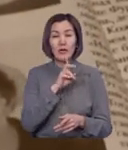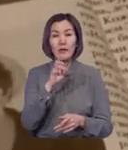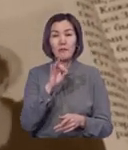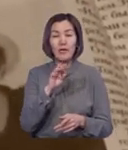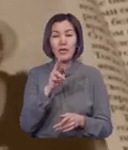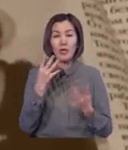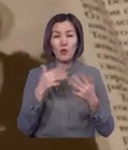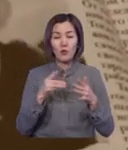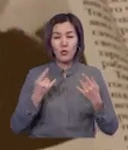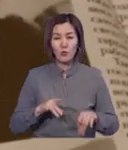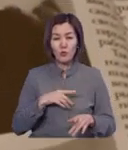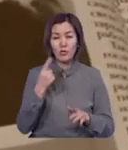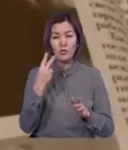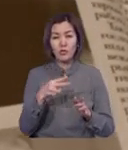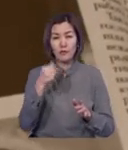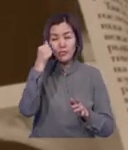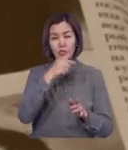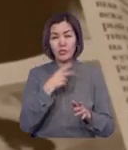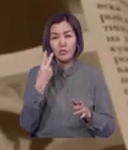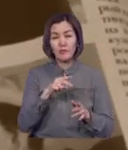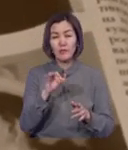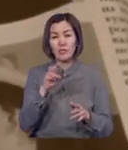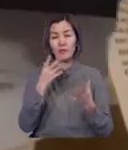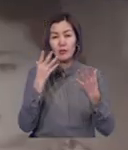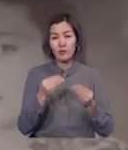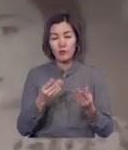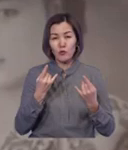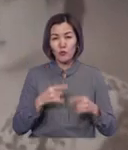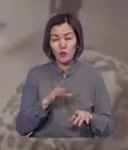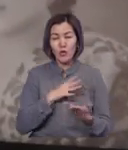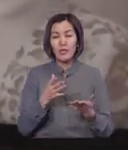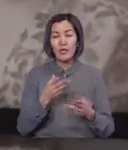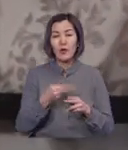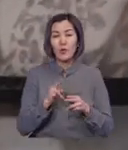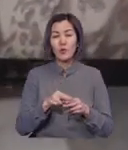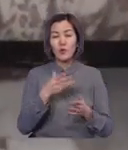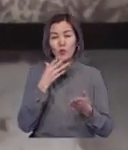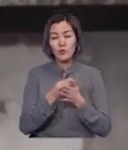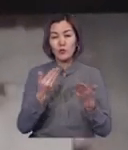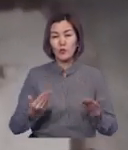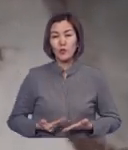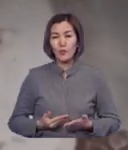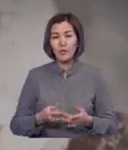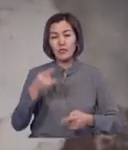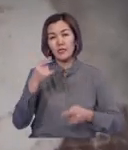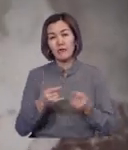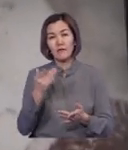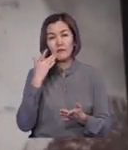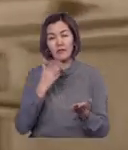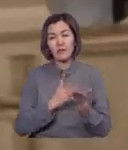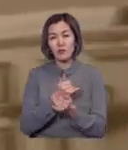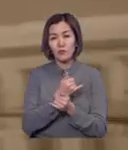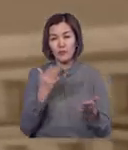тумасы. 1920 жылы 20 ақпанда өмірге келген. Оның саналы ғұмыры көрерменнің көз